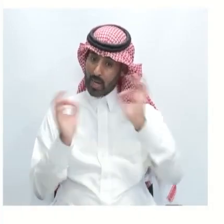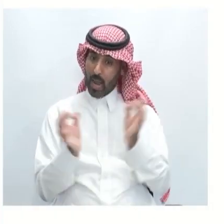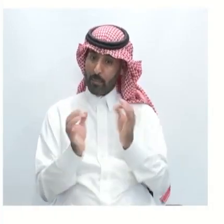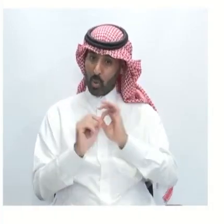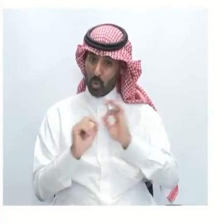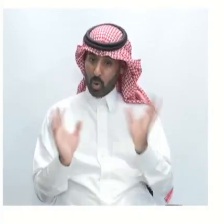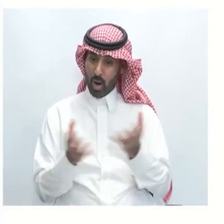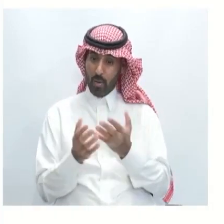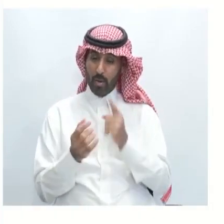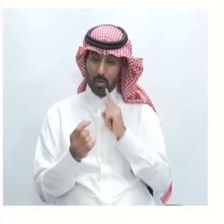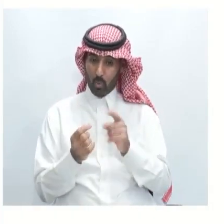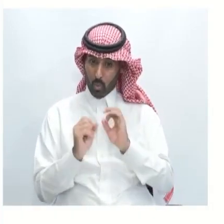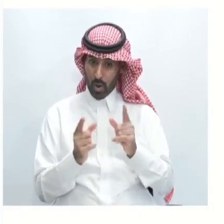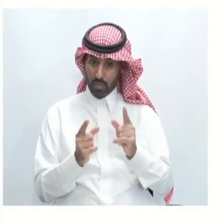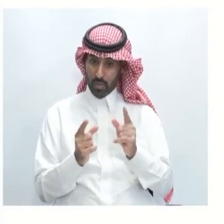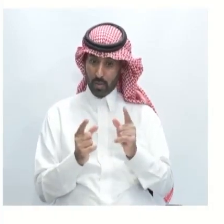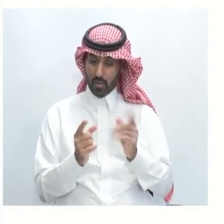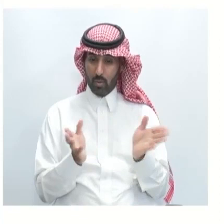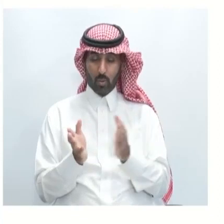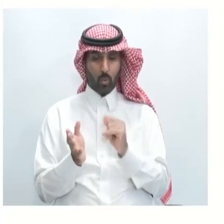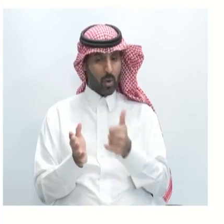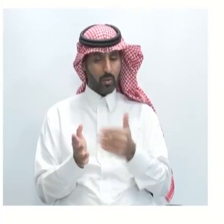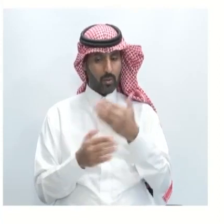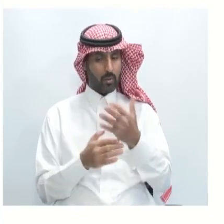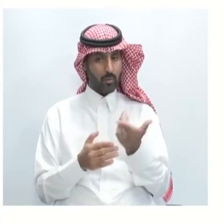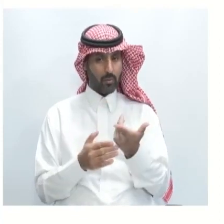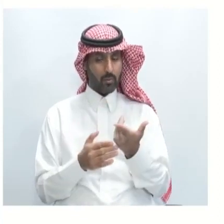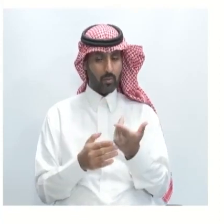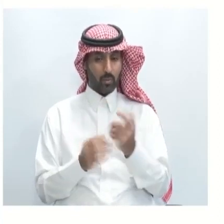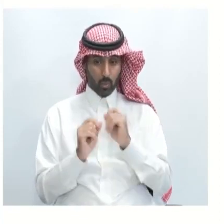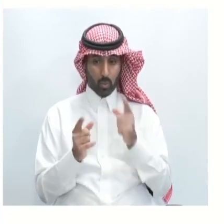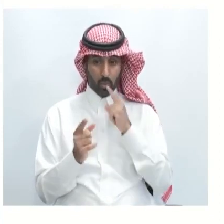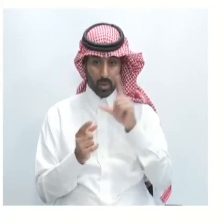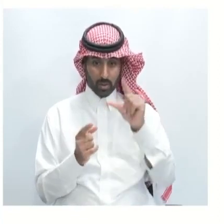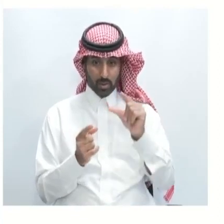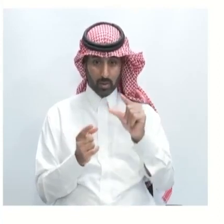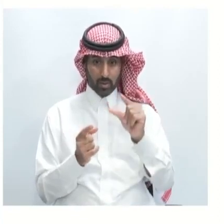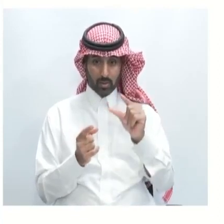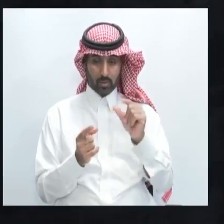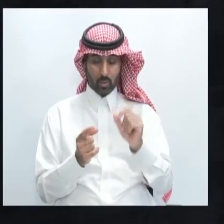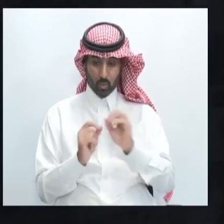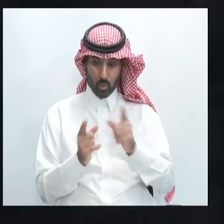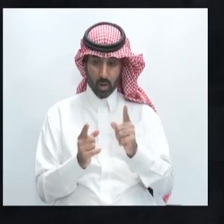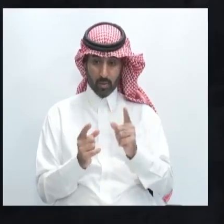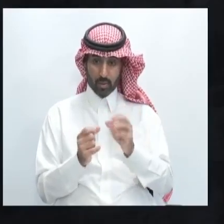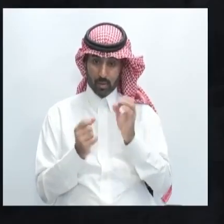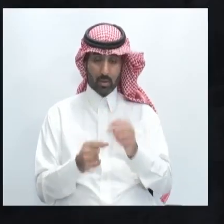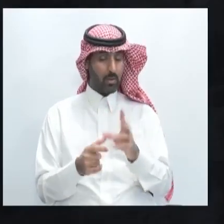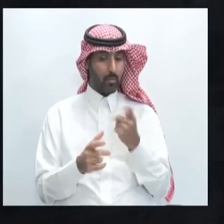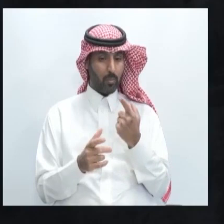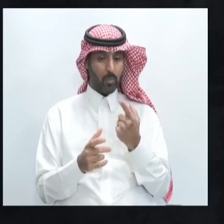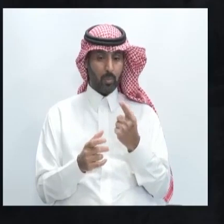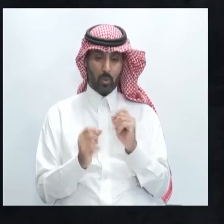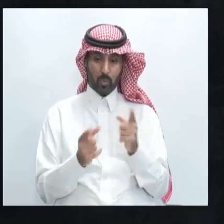اعزائي الطلاب ما رايكم هل هذه الخلاصه تبين لنا